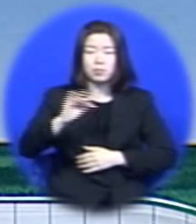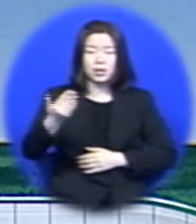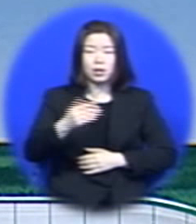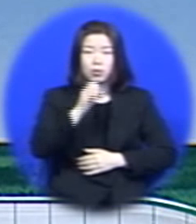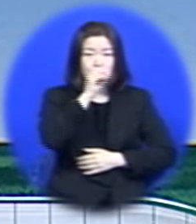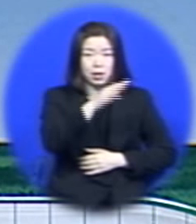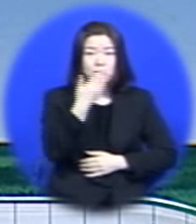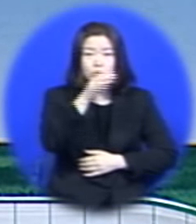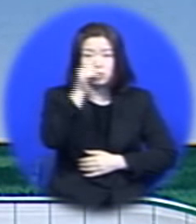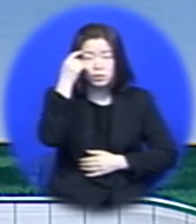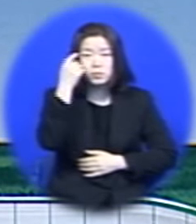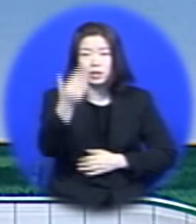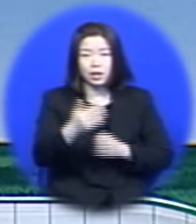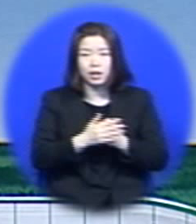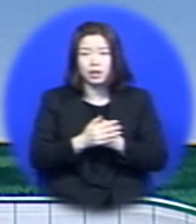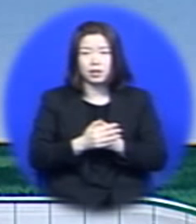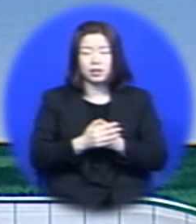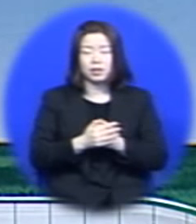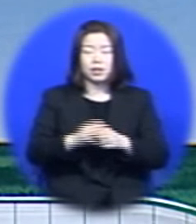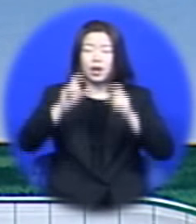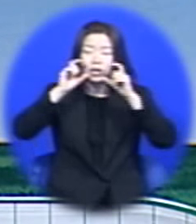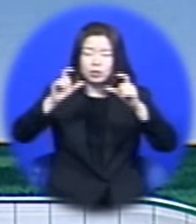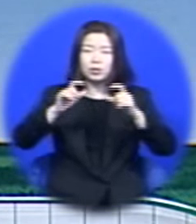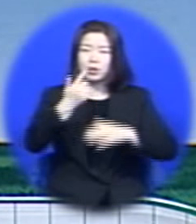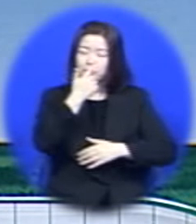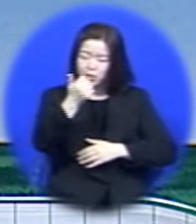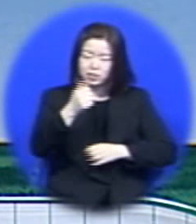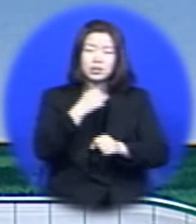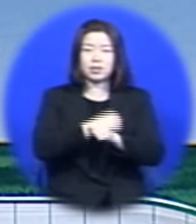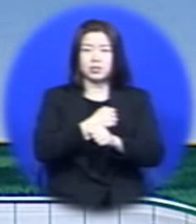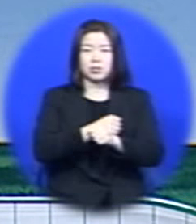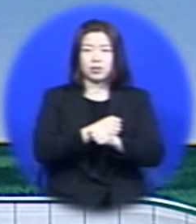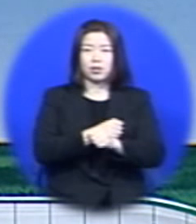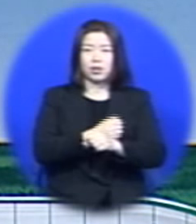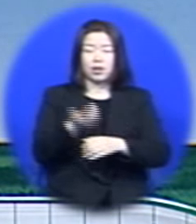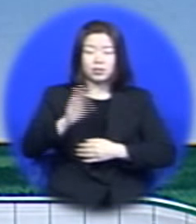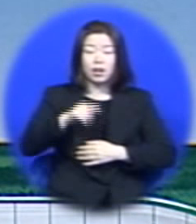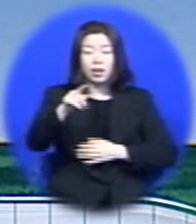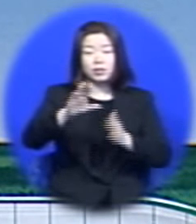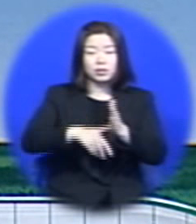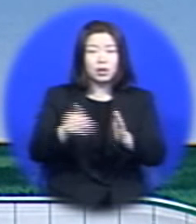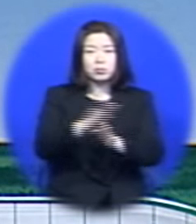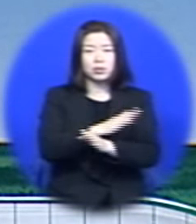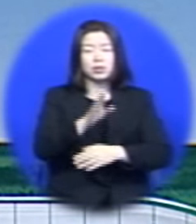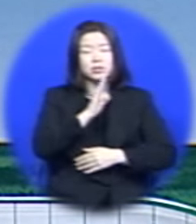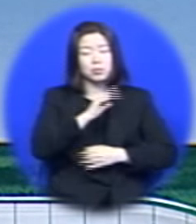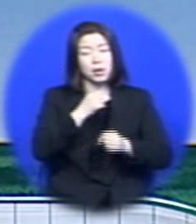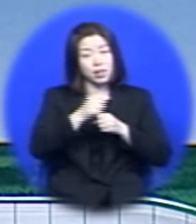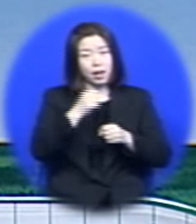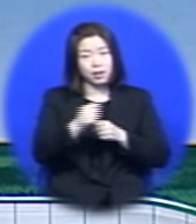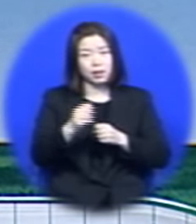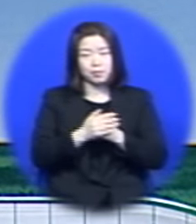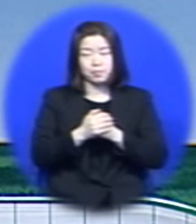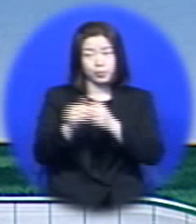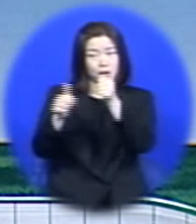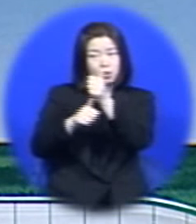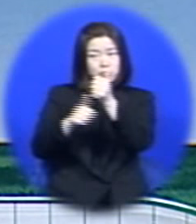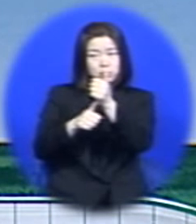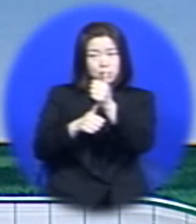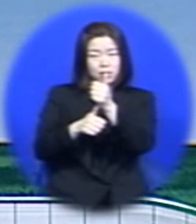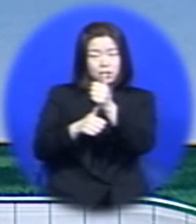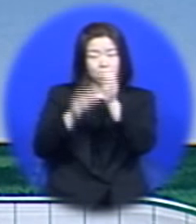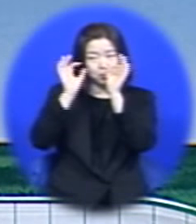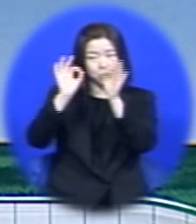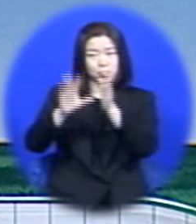아, 선언은 멋있게 했는데 그때부터 진짜 난감한 거예요. 제가 부목사님을 볼 때마다 저 사람하고